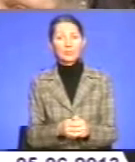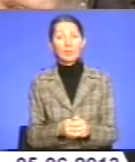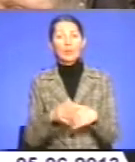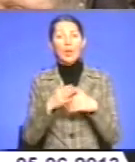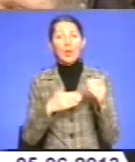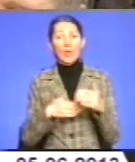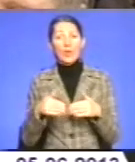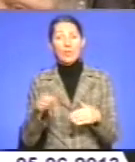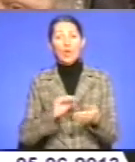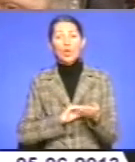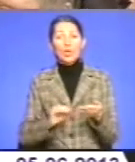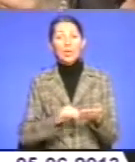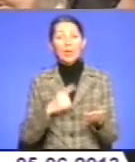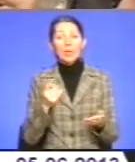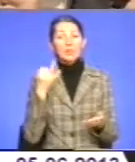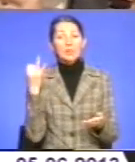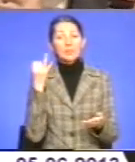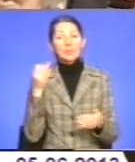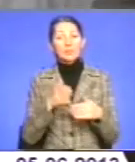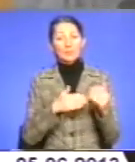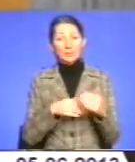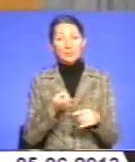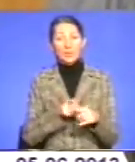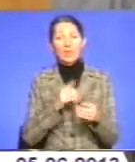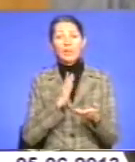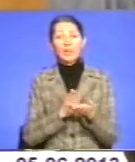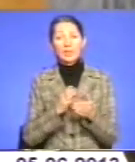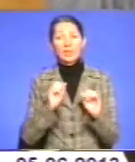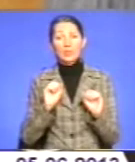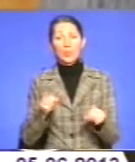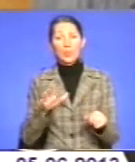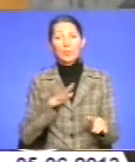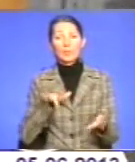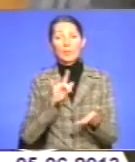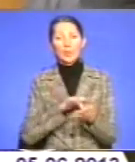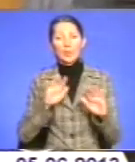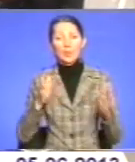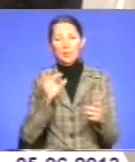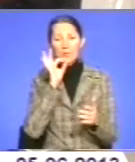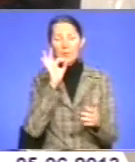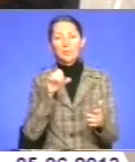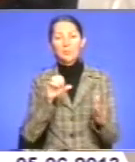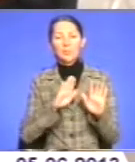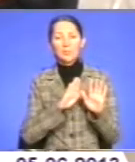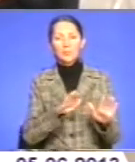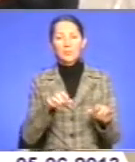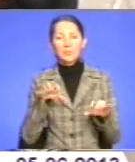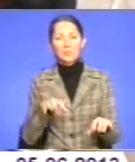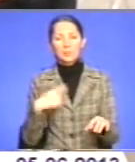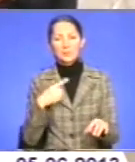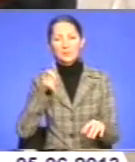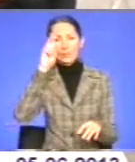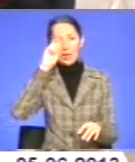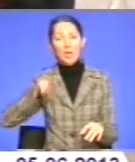Професія журналіста – одна з найцікавіших професій, яка дає змогу бути в центрі подій, зазначив заступник голови обласної державної